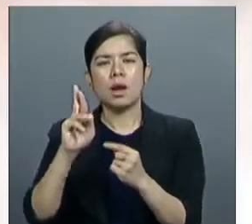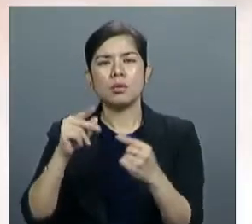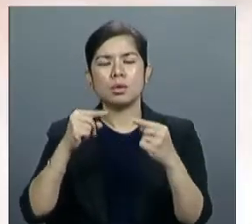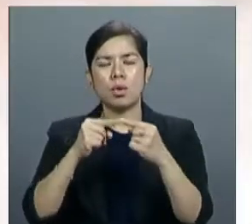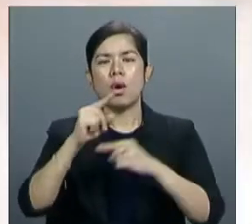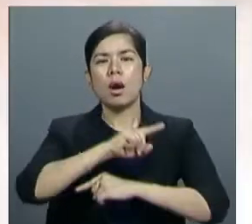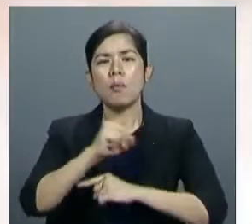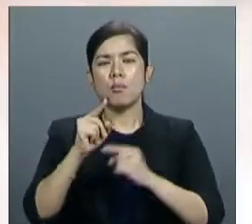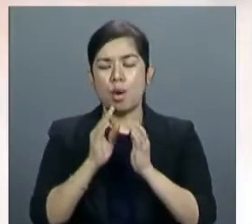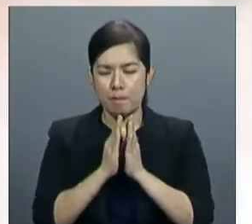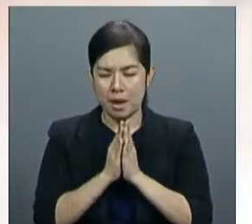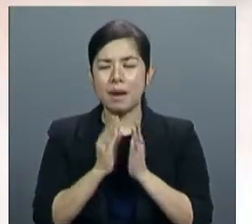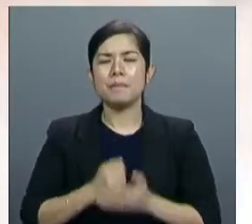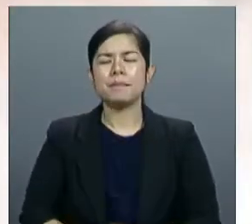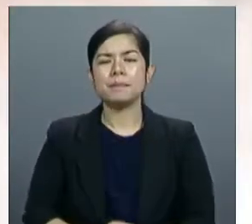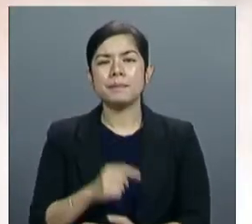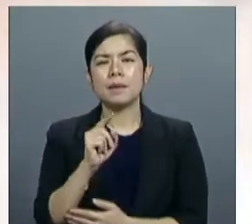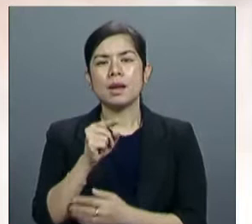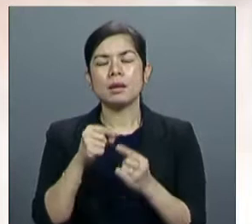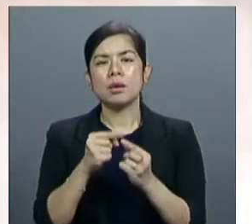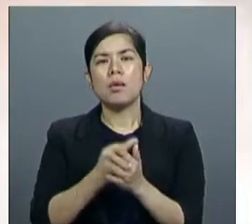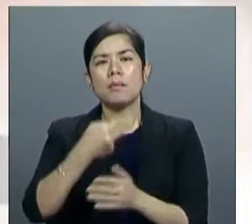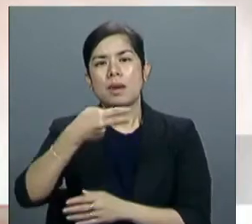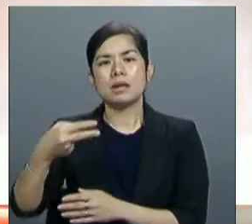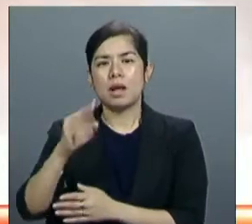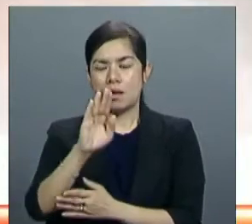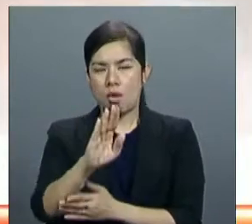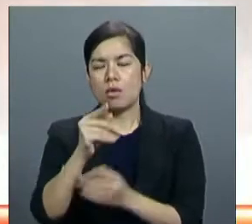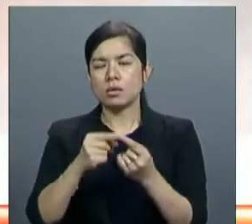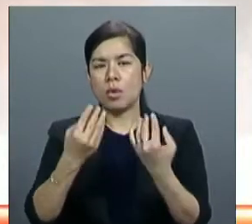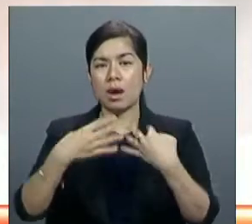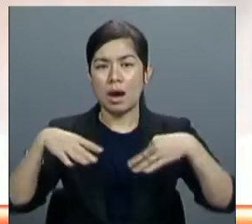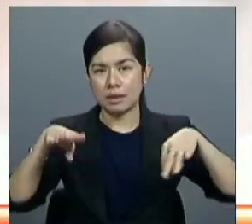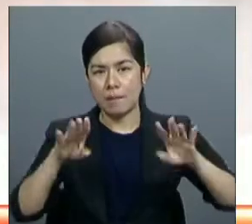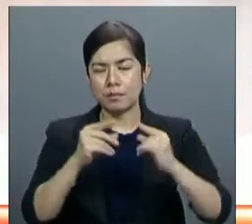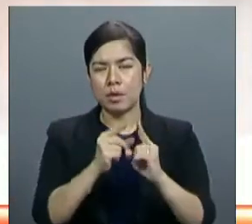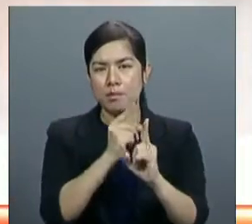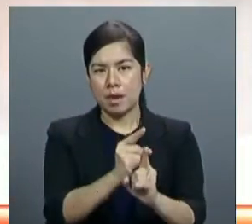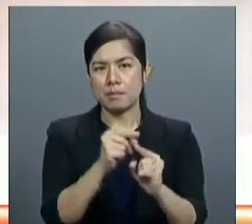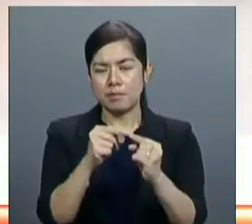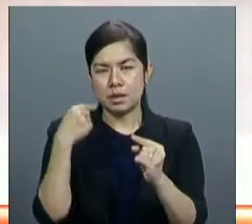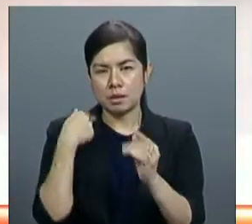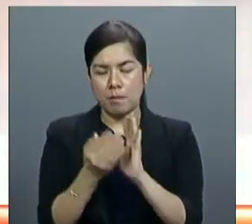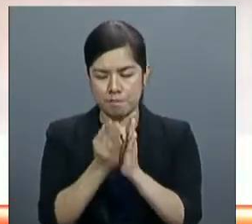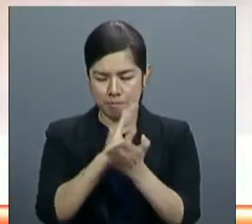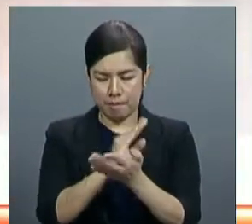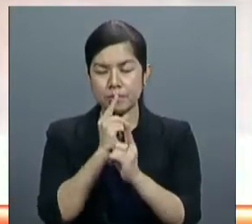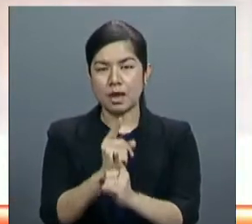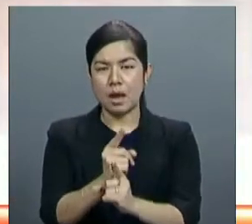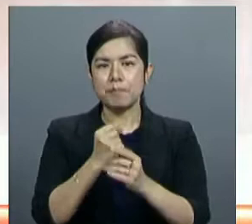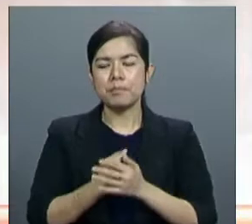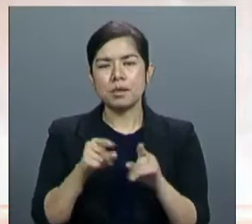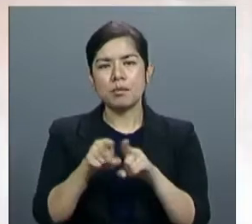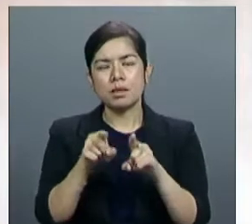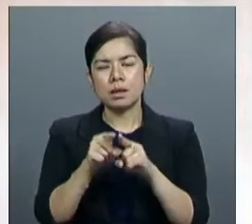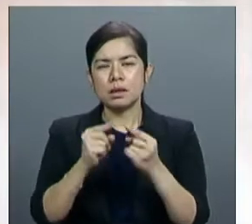นี่มาจากนาฏยศัพท์ภาษาท่าแม่บทอีสานค่ะนำมาประยุกต์เป็นท่ารำที่เข้ากับเป็นศิลปวัฒน